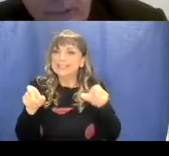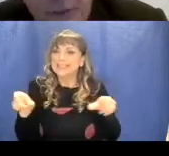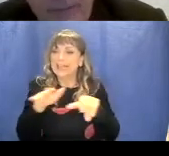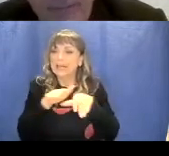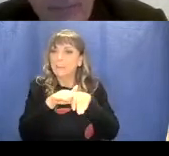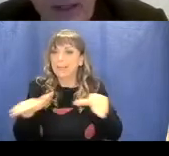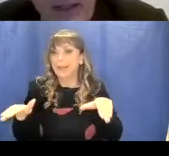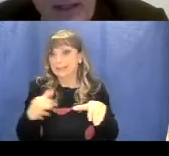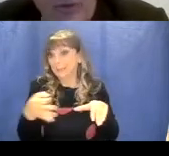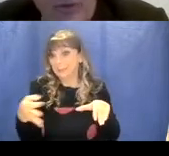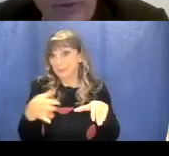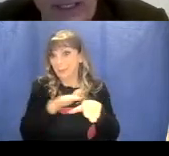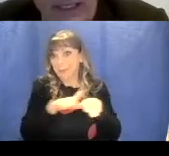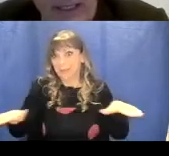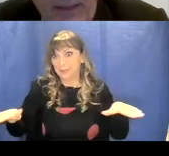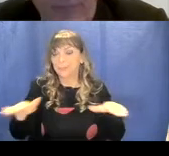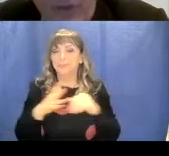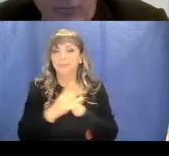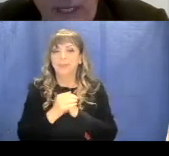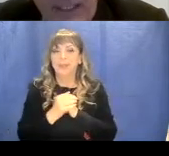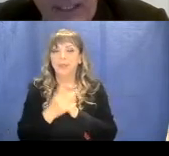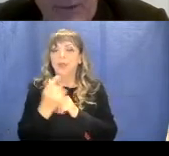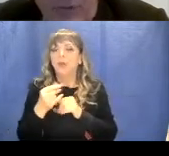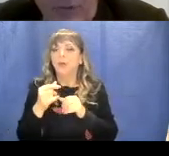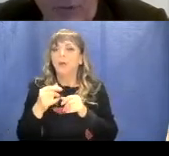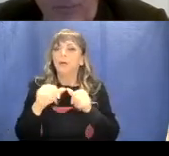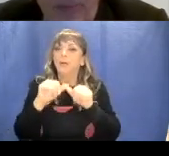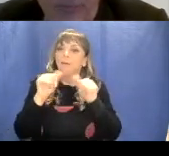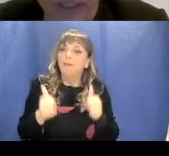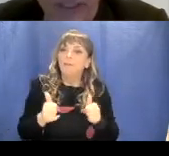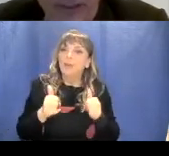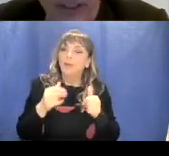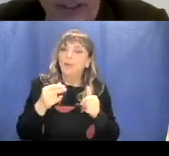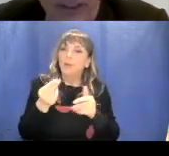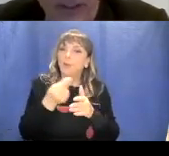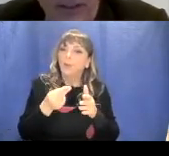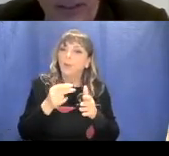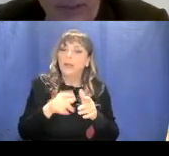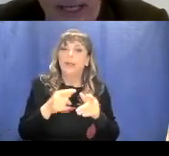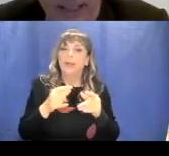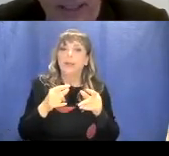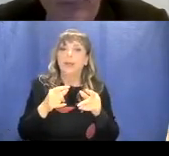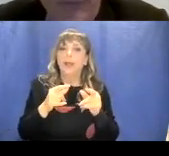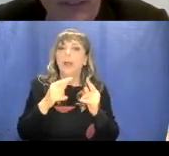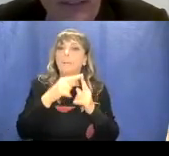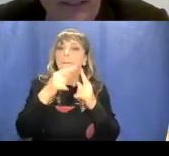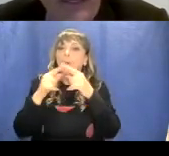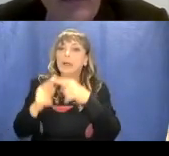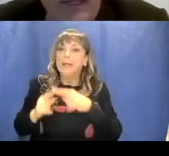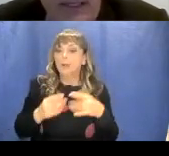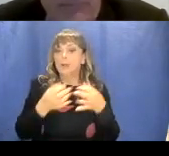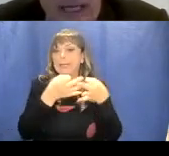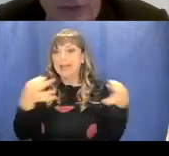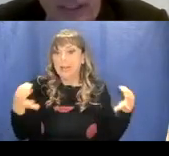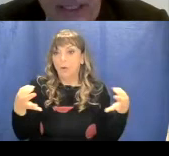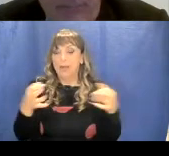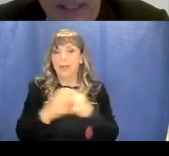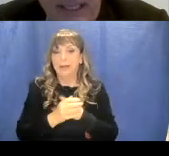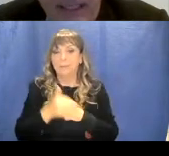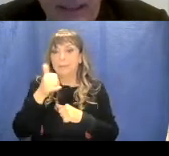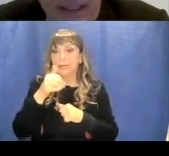semplice con delle figure che sono poligoni regolari la prima immagine